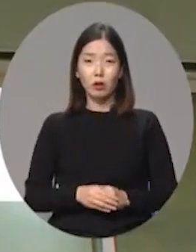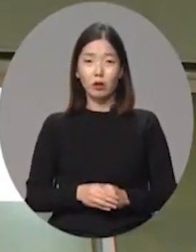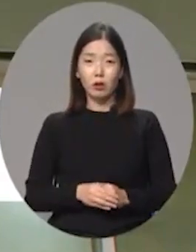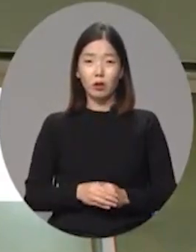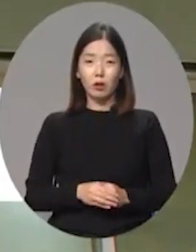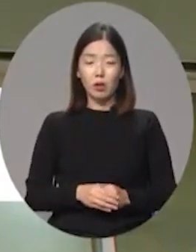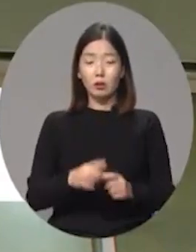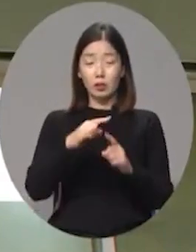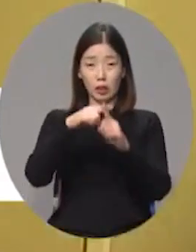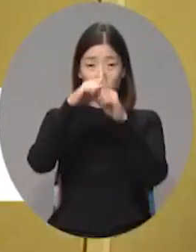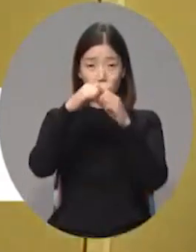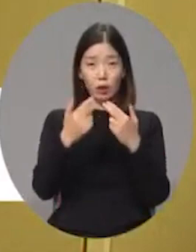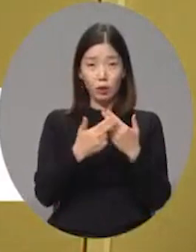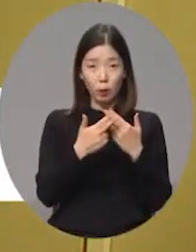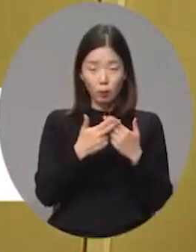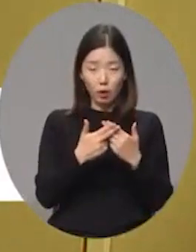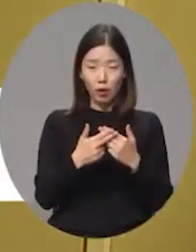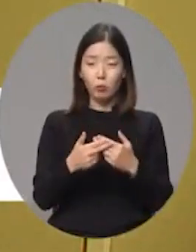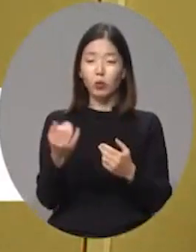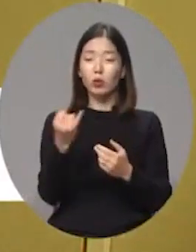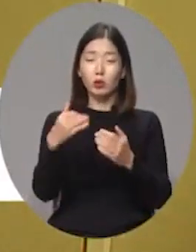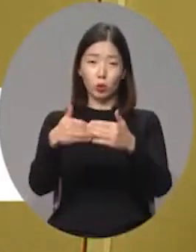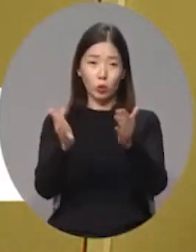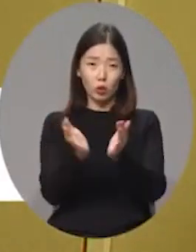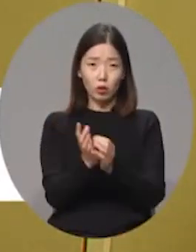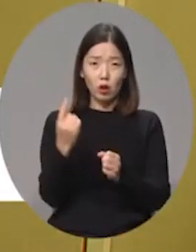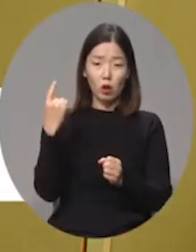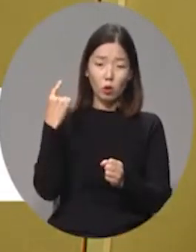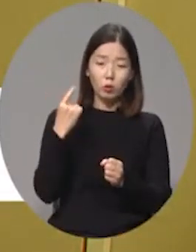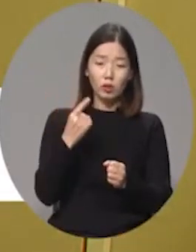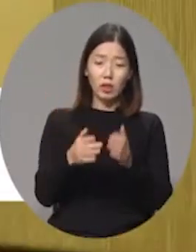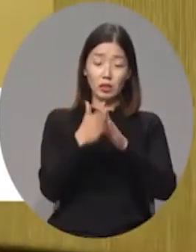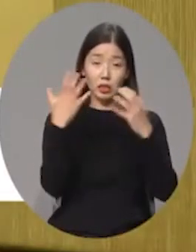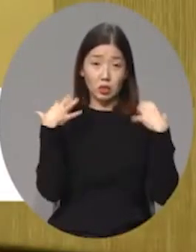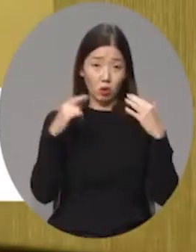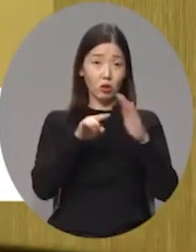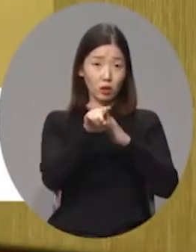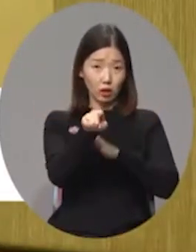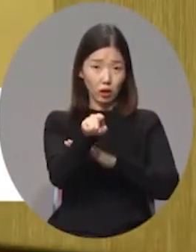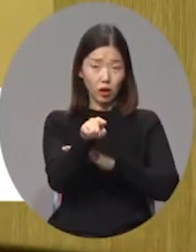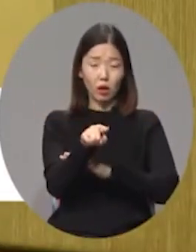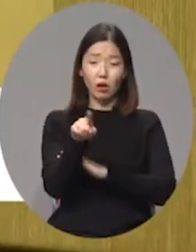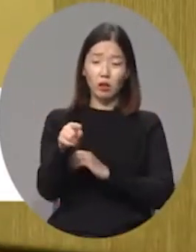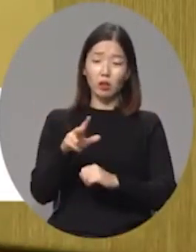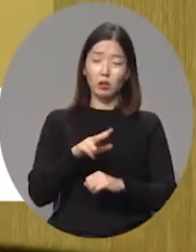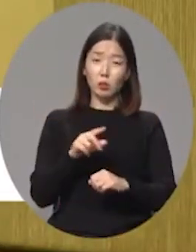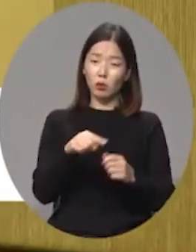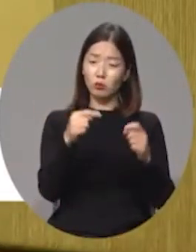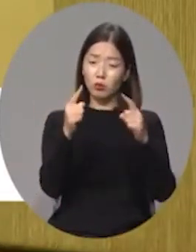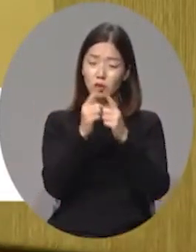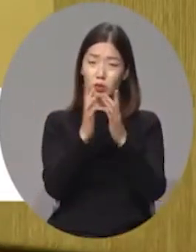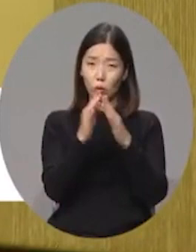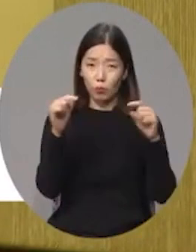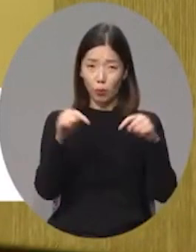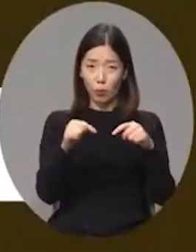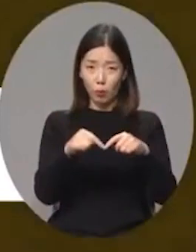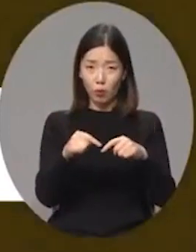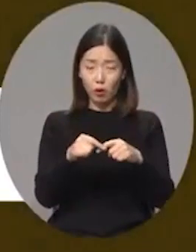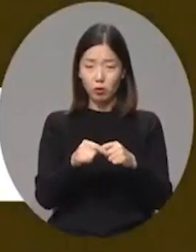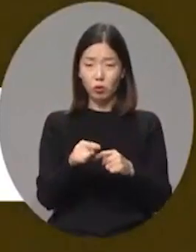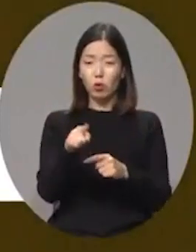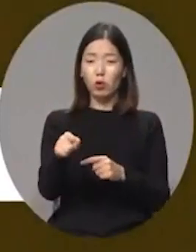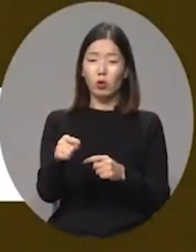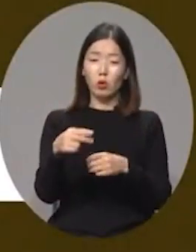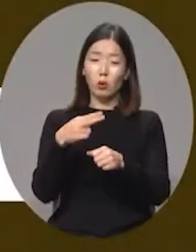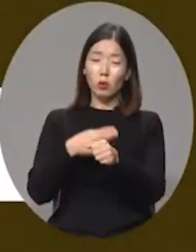그 전부가 노 사회와 김재 여성 동민의 등은 어제 김재 시청을 방문해 강예원 부시장과 면담을 열고 가해자인